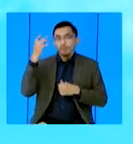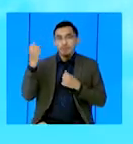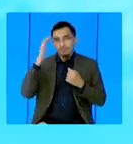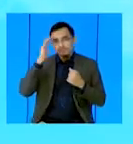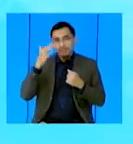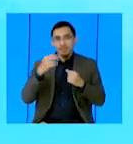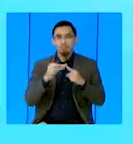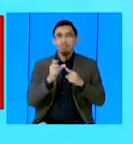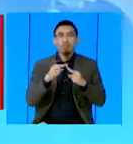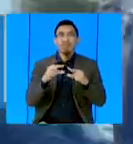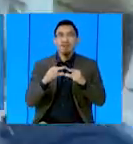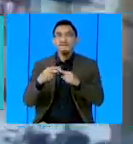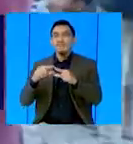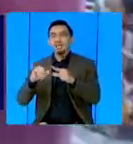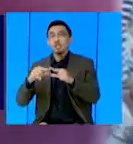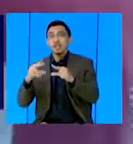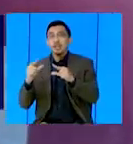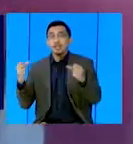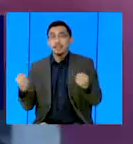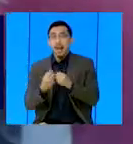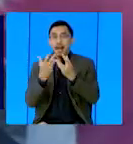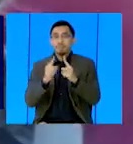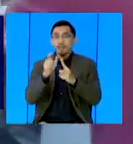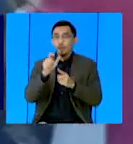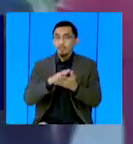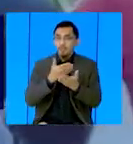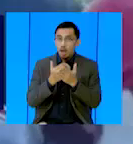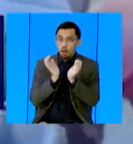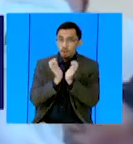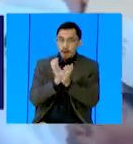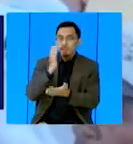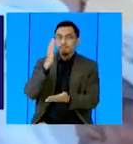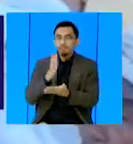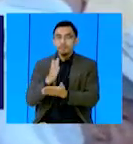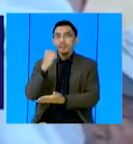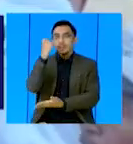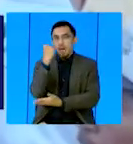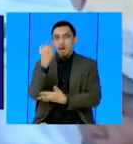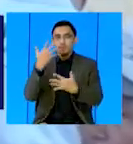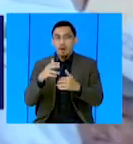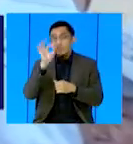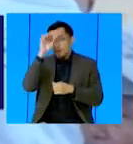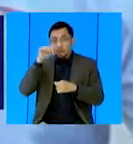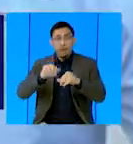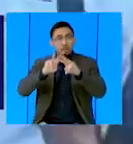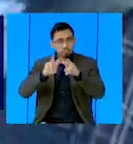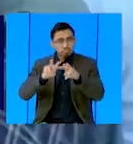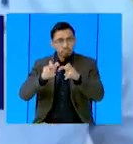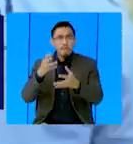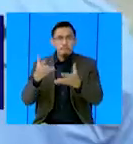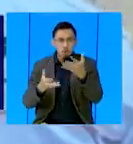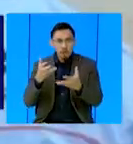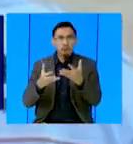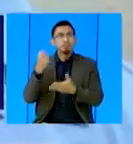sopir bus Putra Fajar yang mengalami kecelakaan dan menewaskan 11 orang di Subang ditetapkan sebagai tersangka polisi menyelidiki